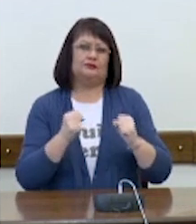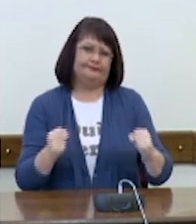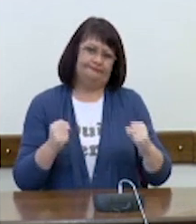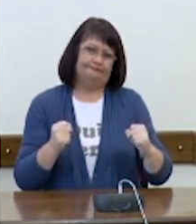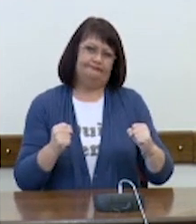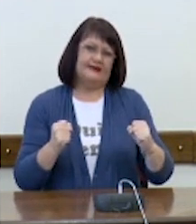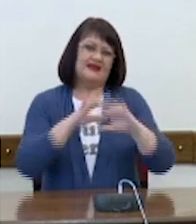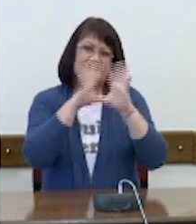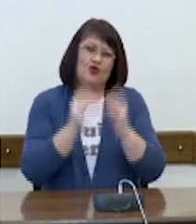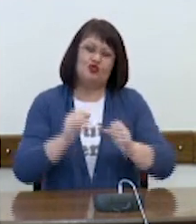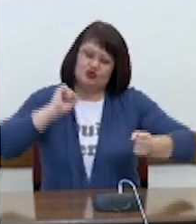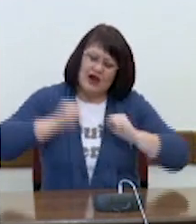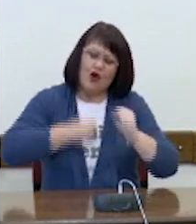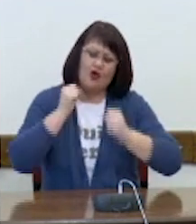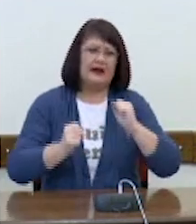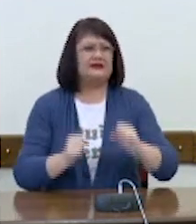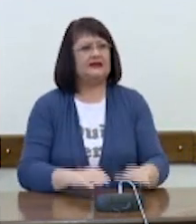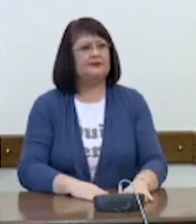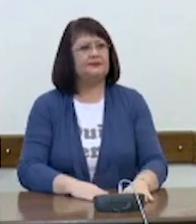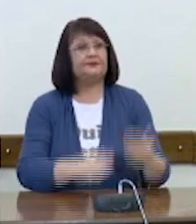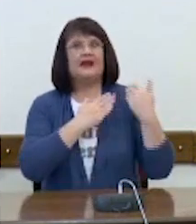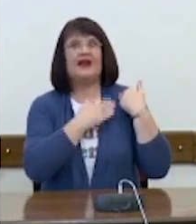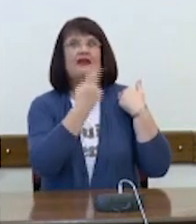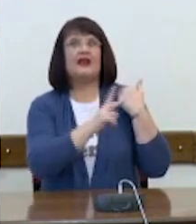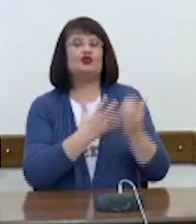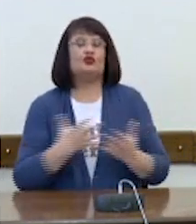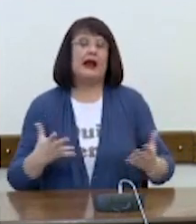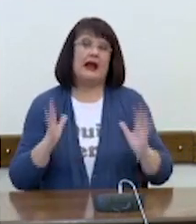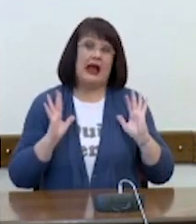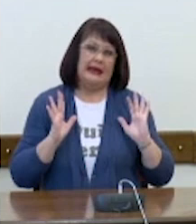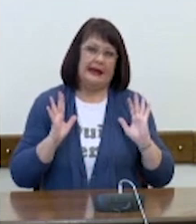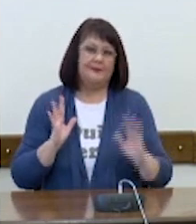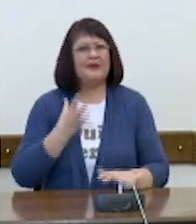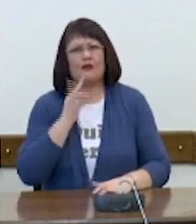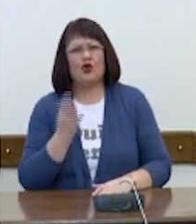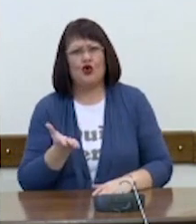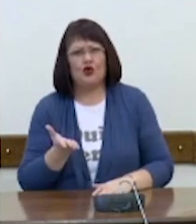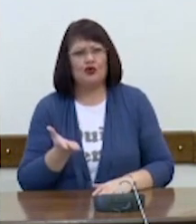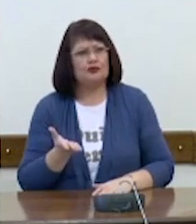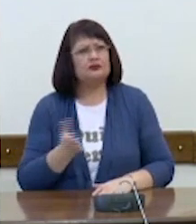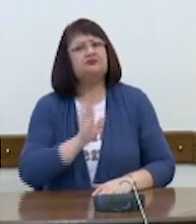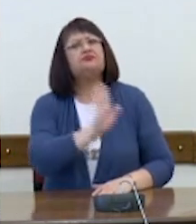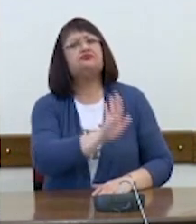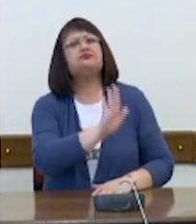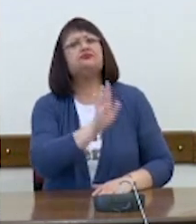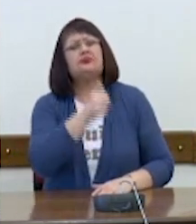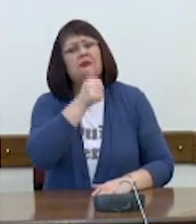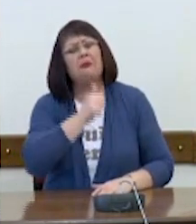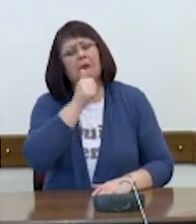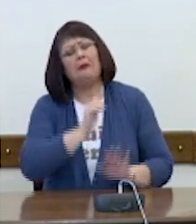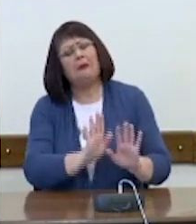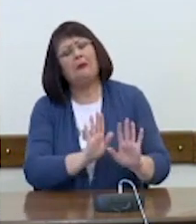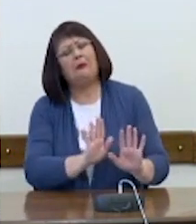τους αγώνες. Η ευθύνη σας είναι τεράστια και για την ανοχή που επιδεικνύει η κυβέρνησή σας